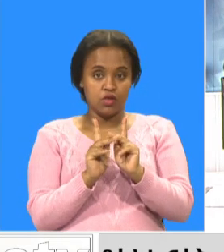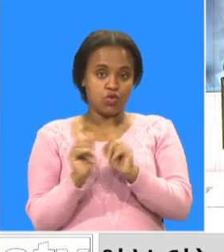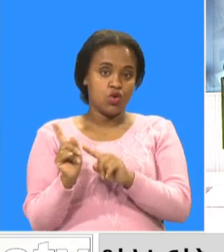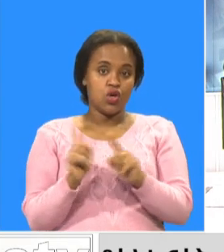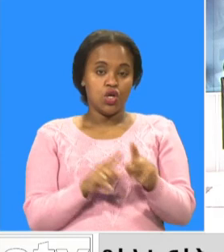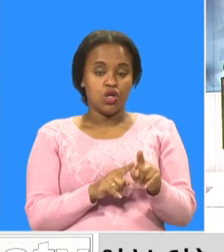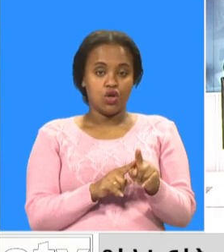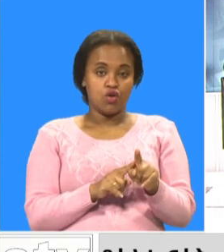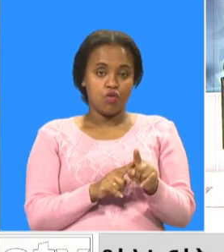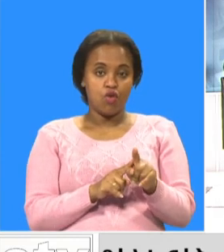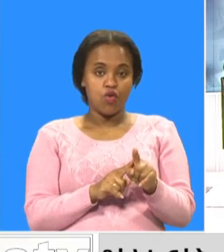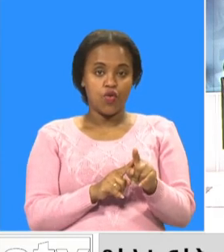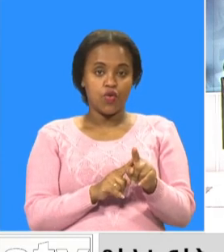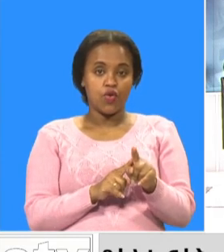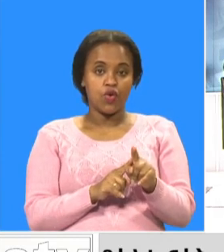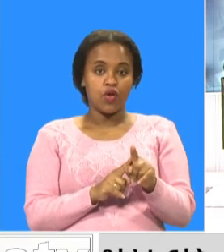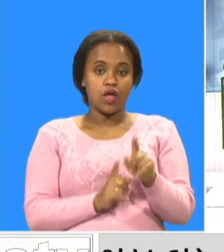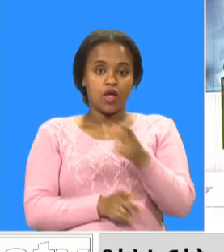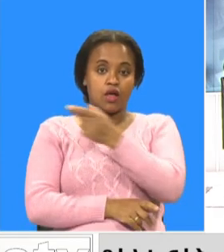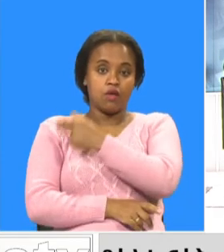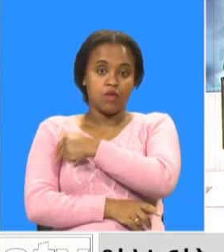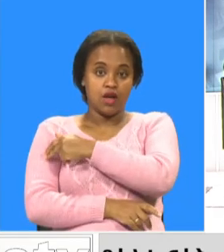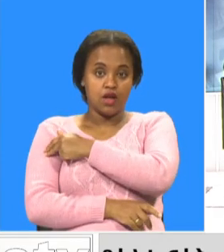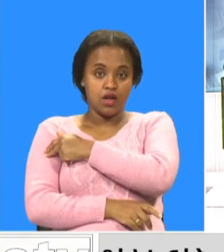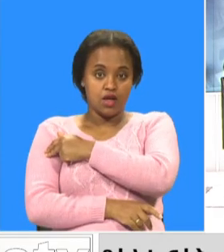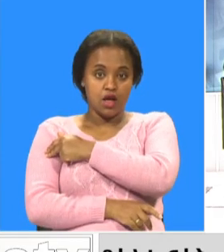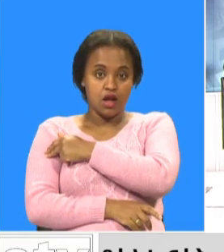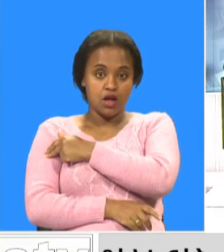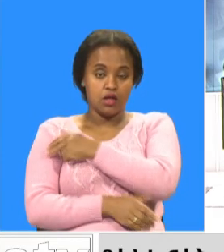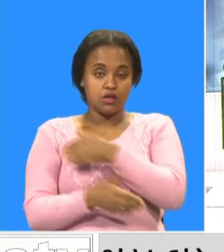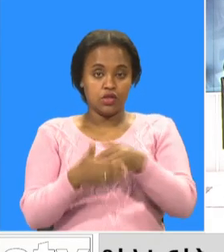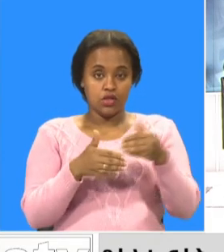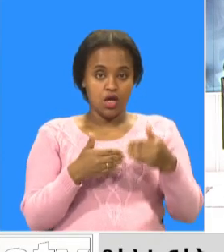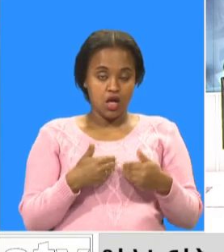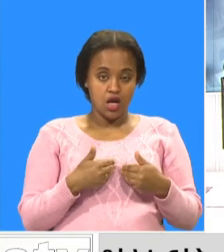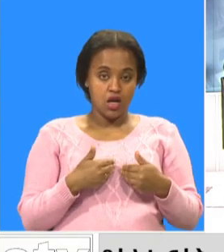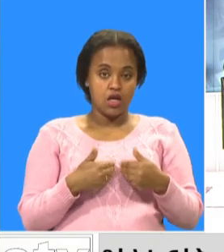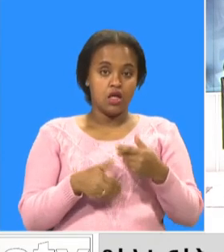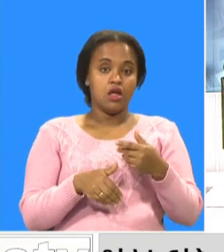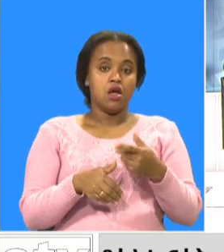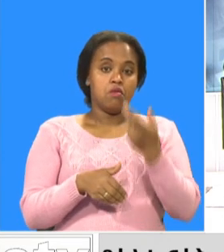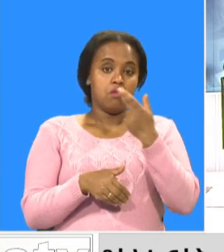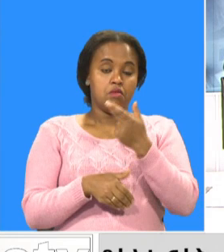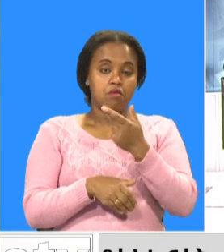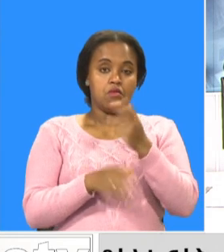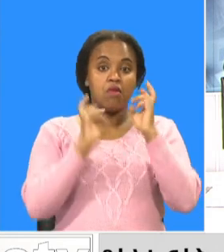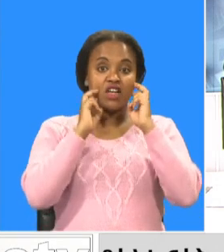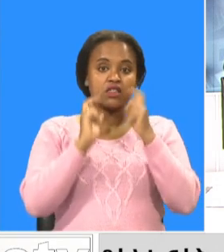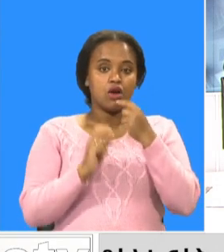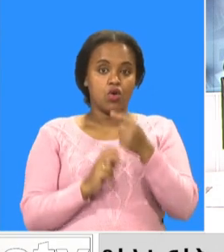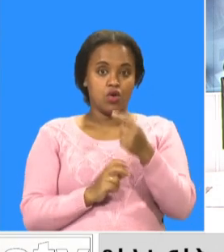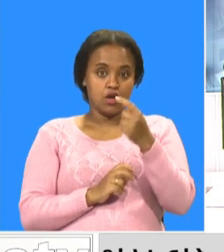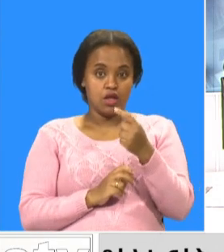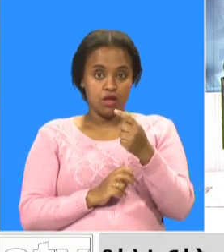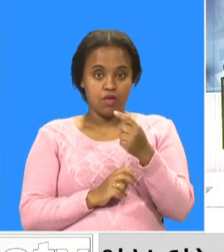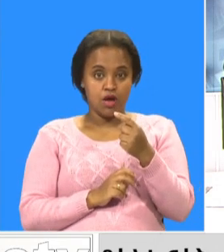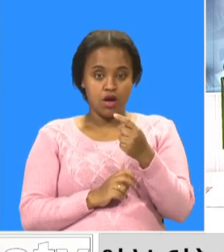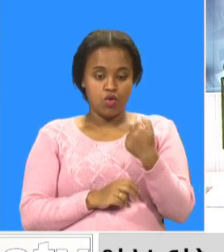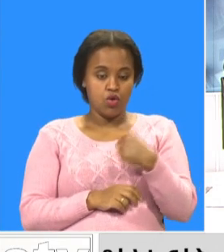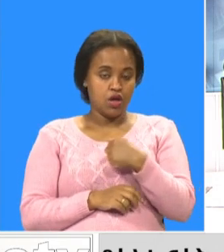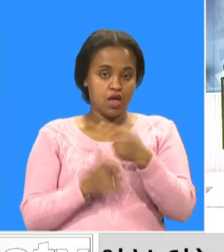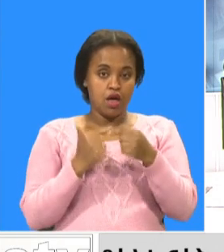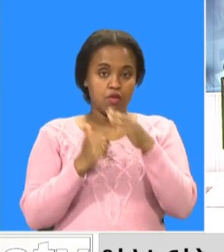ሜዲካል ማስክ ነው ብሎ ክሌም ካረገ መጀመሪያውን ወደኛ ባለስልጣን መስሪያ ቤት እነዚህ ማስኮች አይመጡም። ምክንያቱም